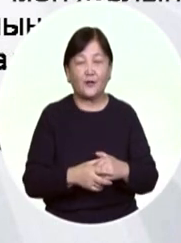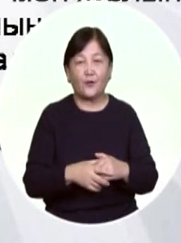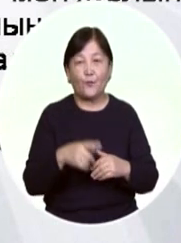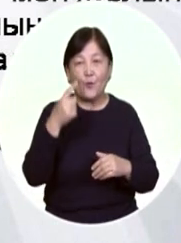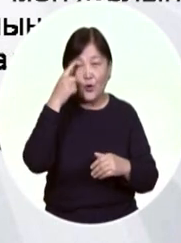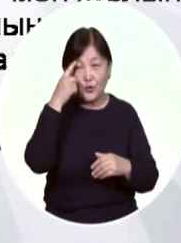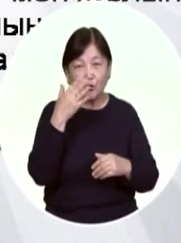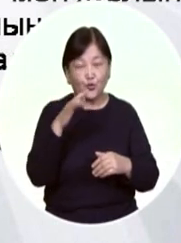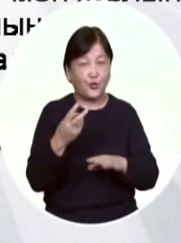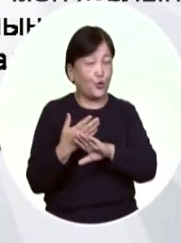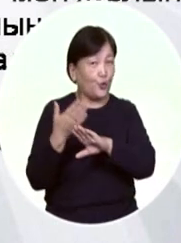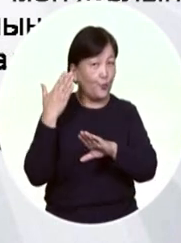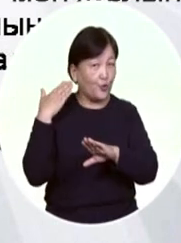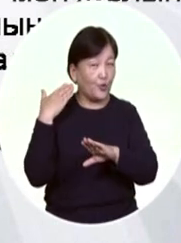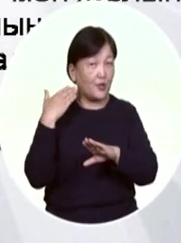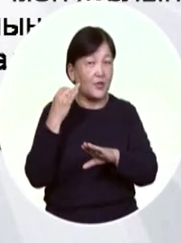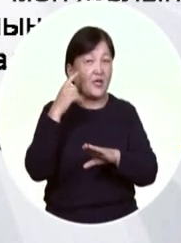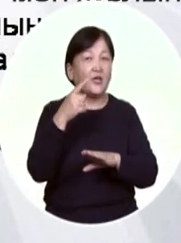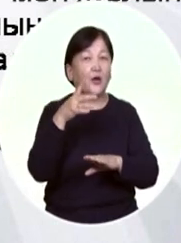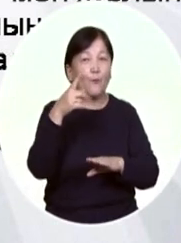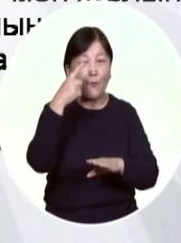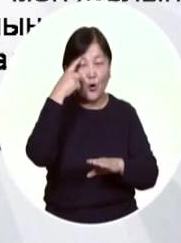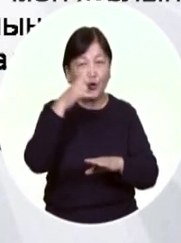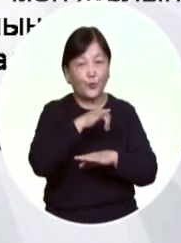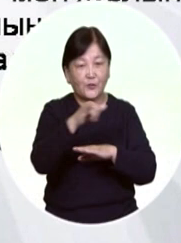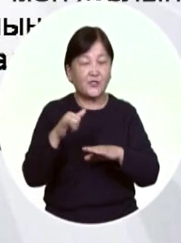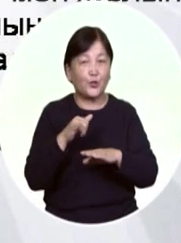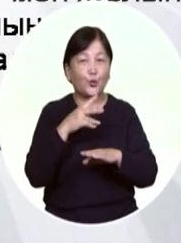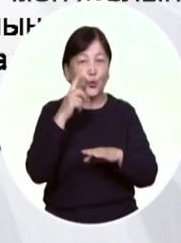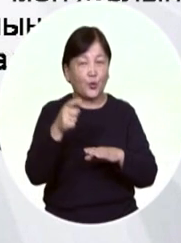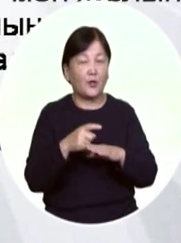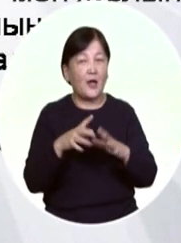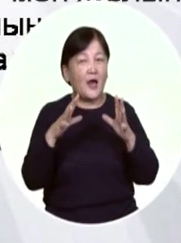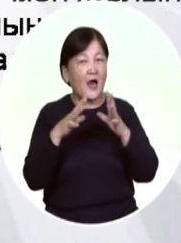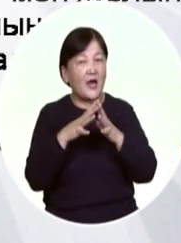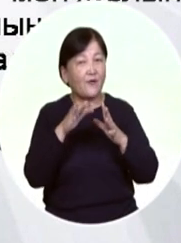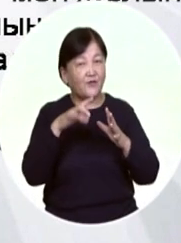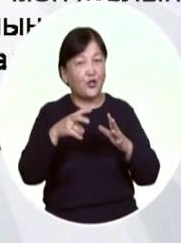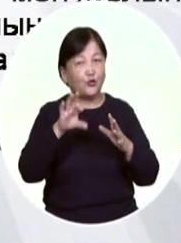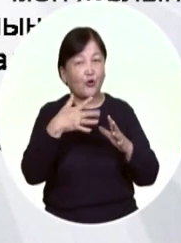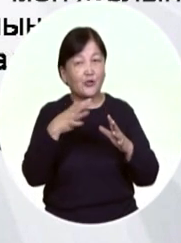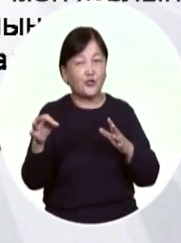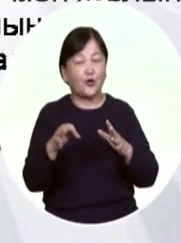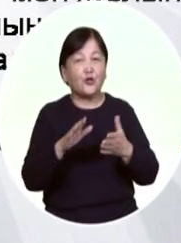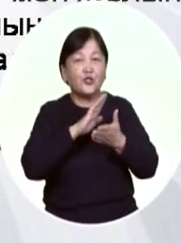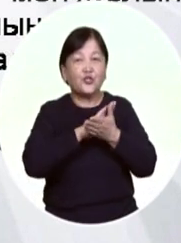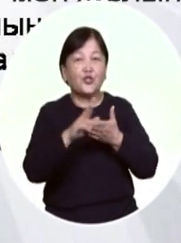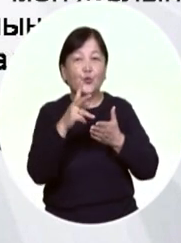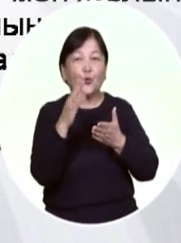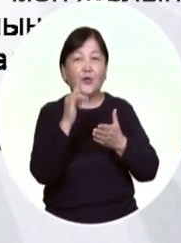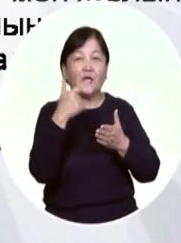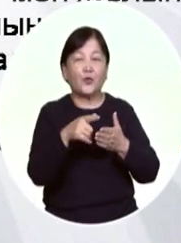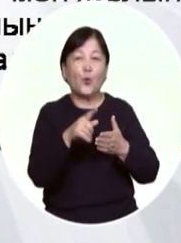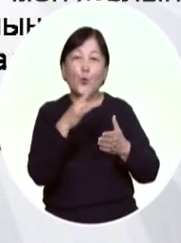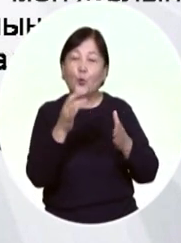Монголчуудын өмнөх түүхийн их Монгол улсын үеийн түүнээс өмнөх үеийн аргатын тогтолцоо шинэ үеийг хүртэл хадгалагдаж